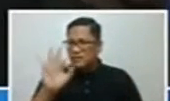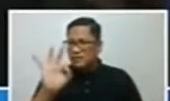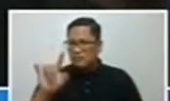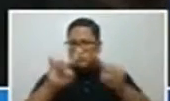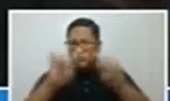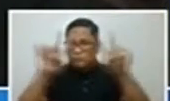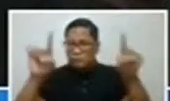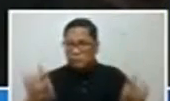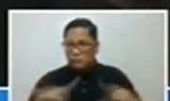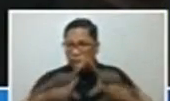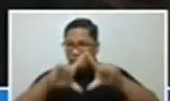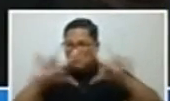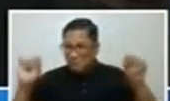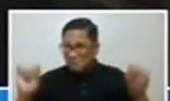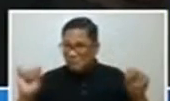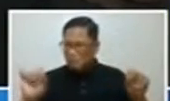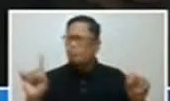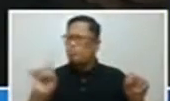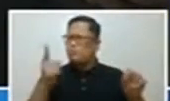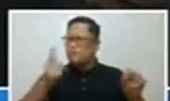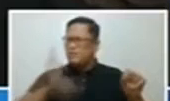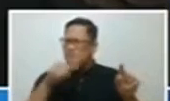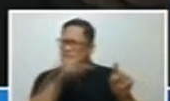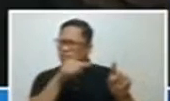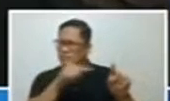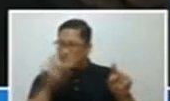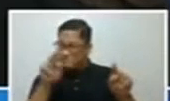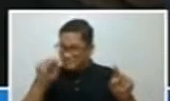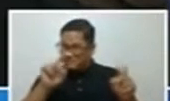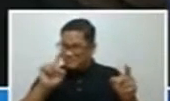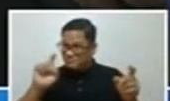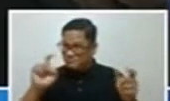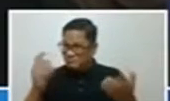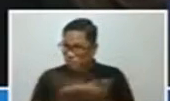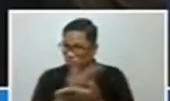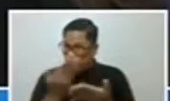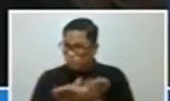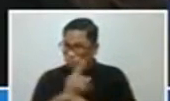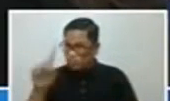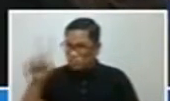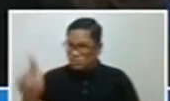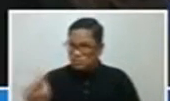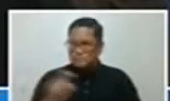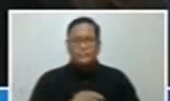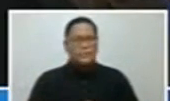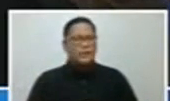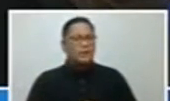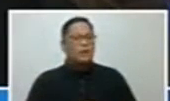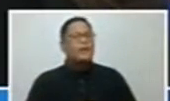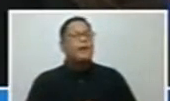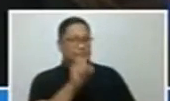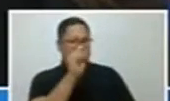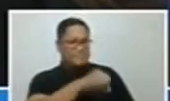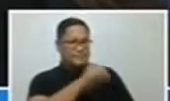President expressed any concerns to you or other security officials about the anti-terrorism bill?